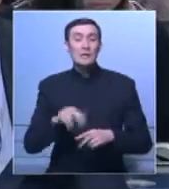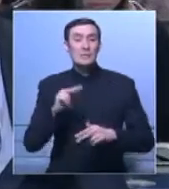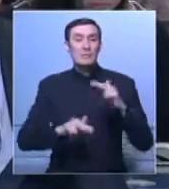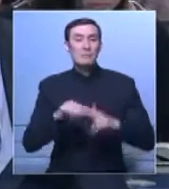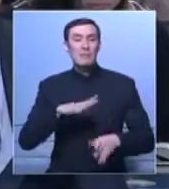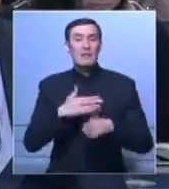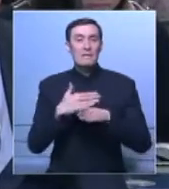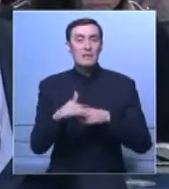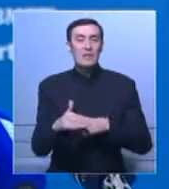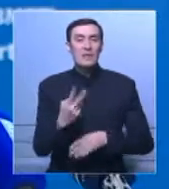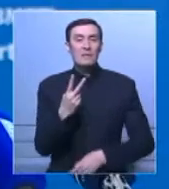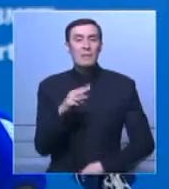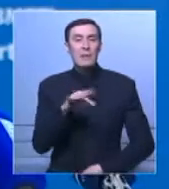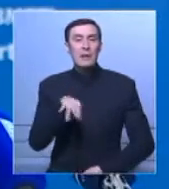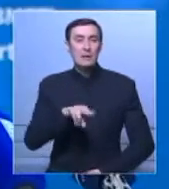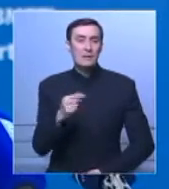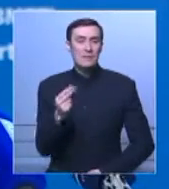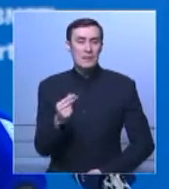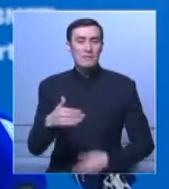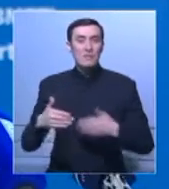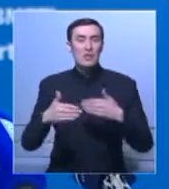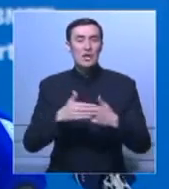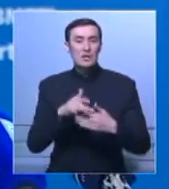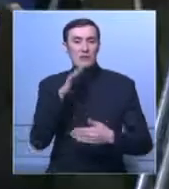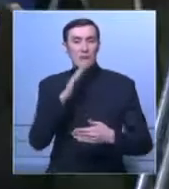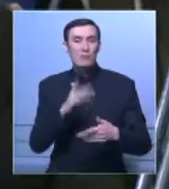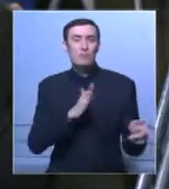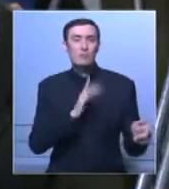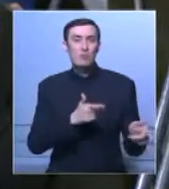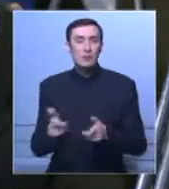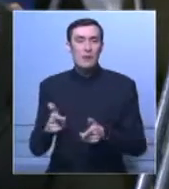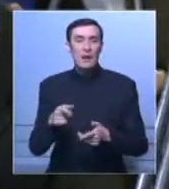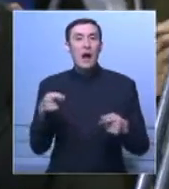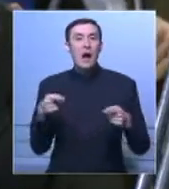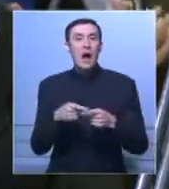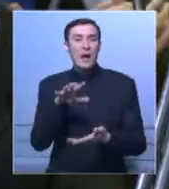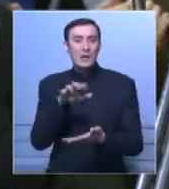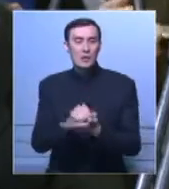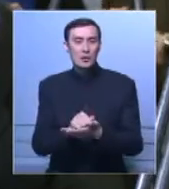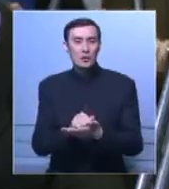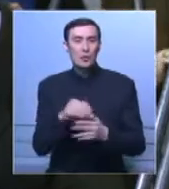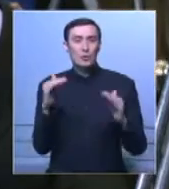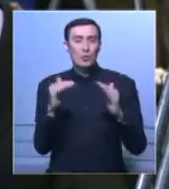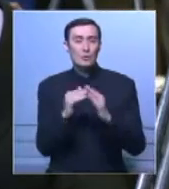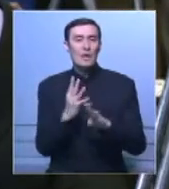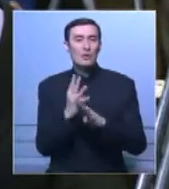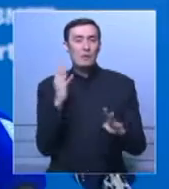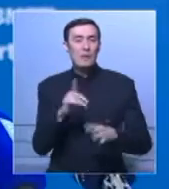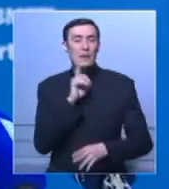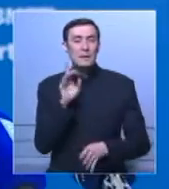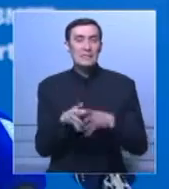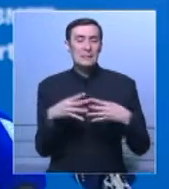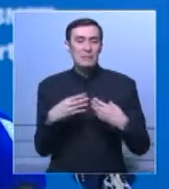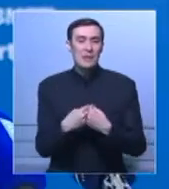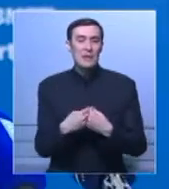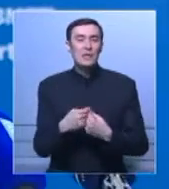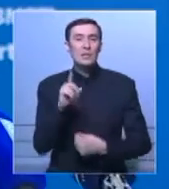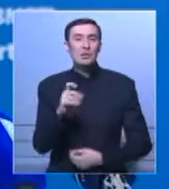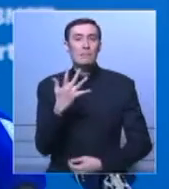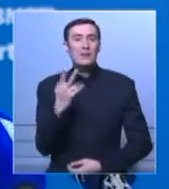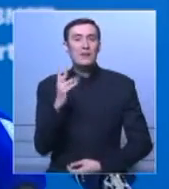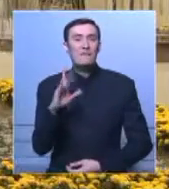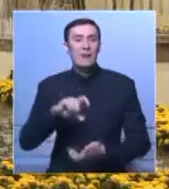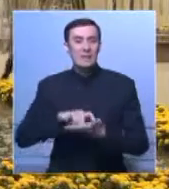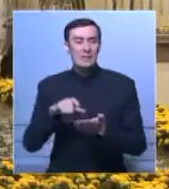уже выделено свыше 2 миллиардов тенге. В ближайшее время сдадут арендный дом для очередников и молодых семей на 105 квартир. При